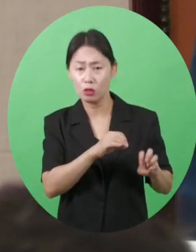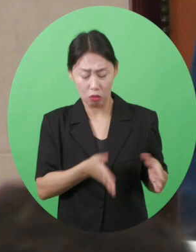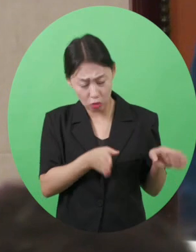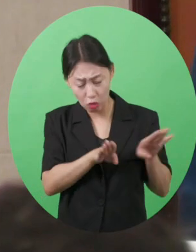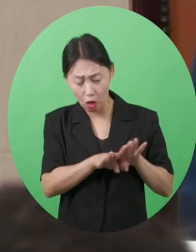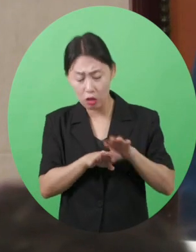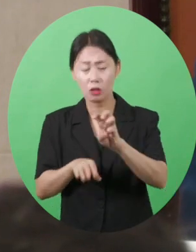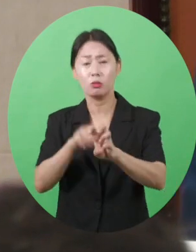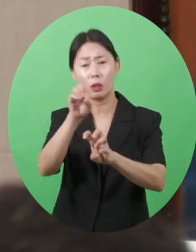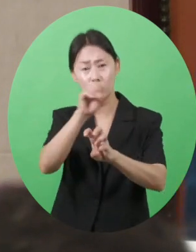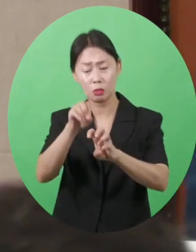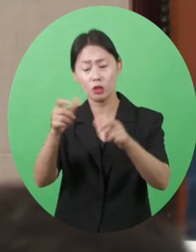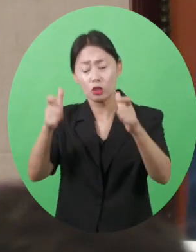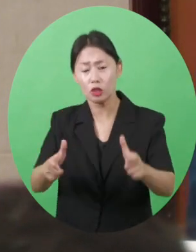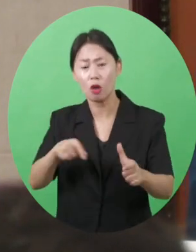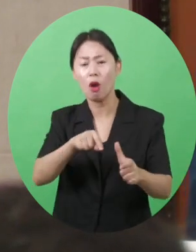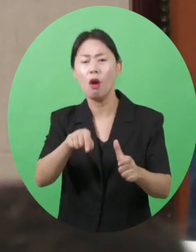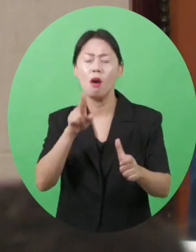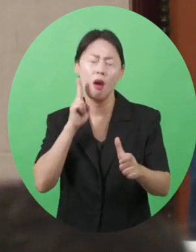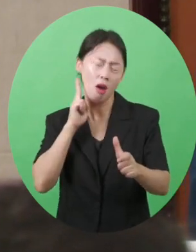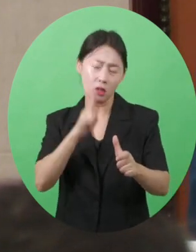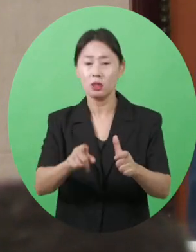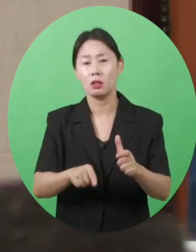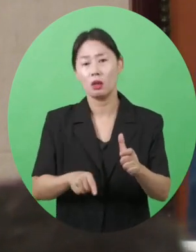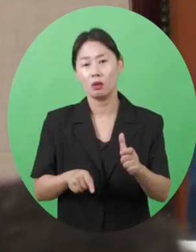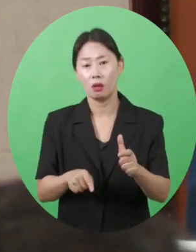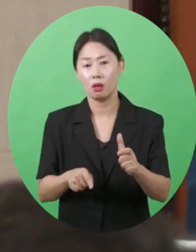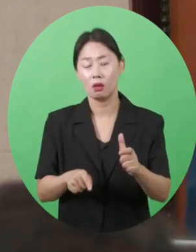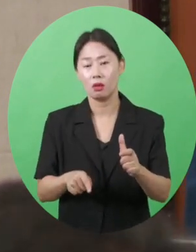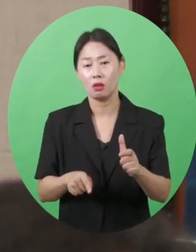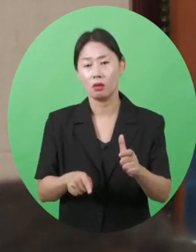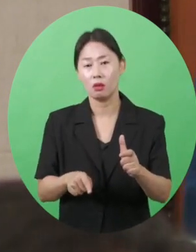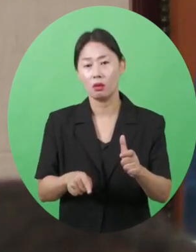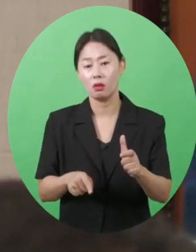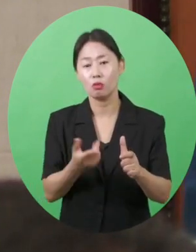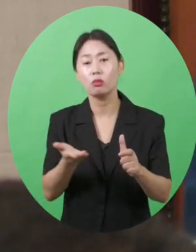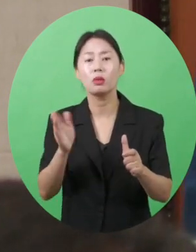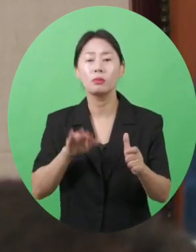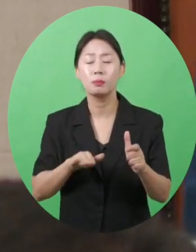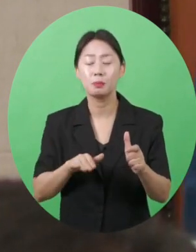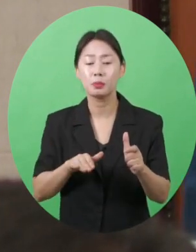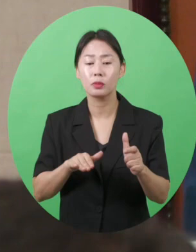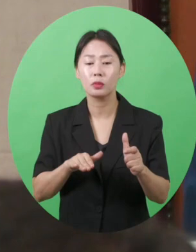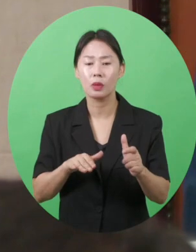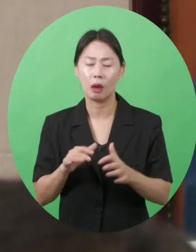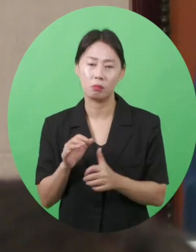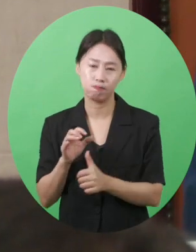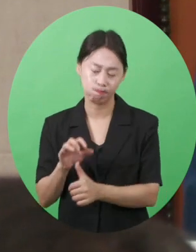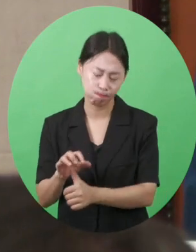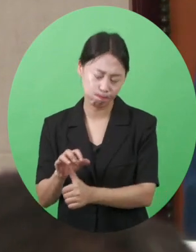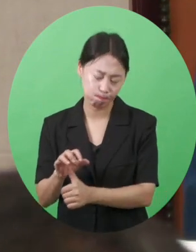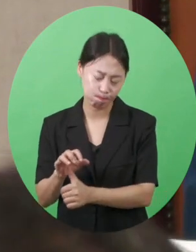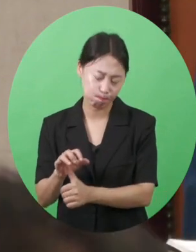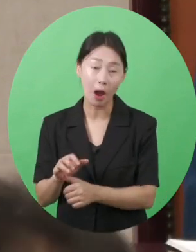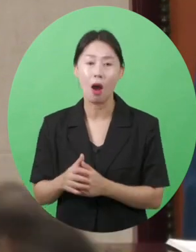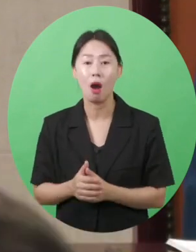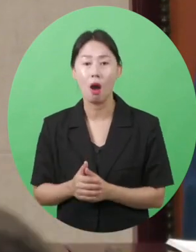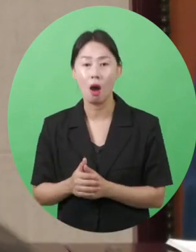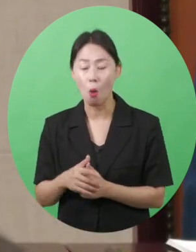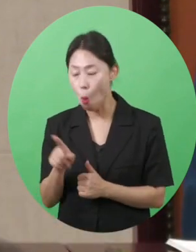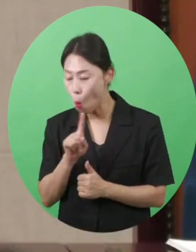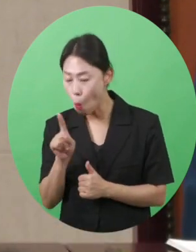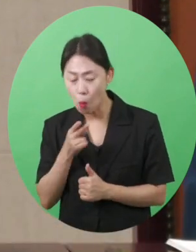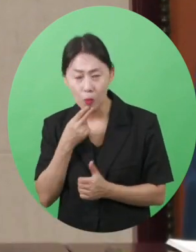70이 지역이잖아요. 그 심각성은 훨씬 더 더합니다. 근데 고립되어 있습니다.